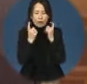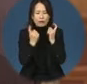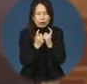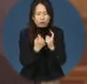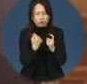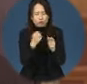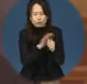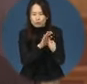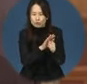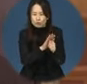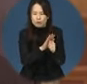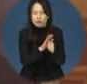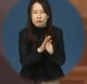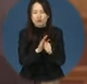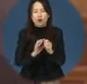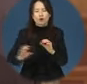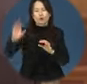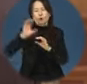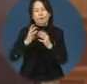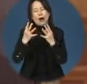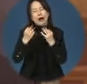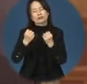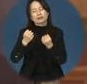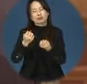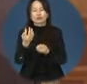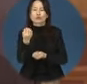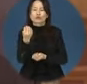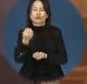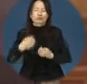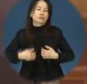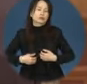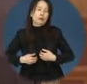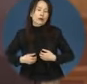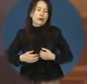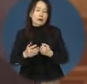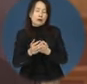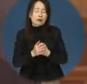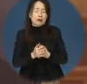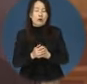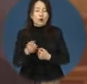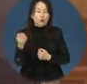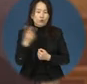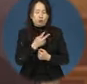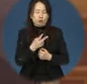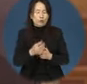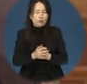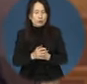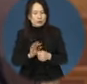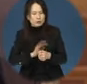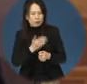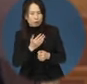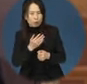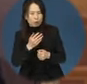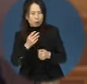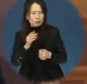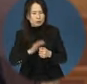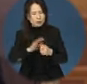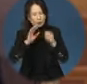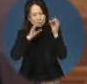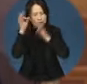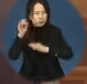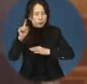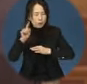숫자도 충분히 충분히 돼야 되고 또 자칫 하면 보좌관을 대해서 정책 지원 인력 위해 다른 일도 할 수 있지